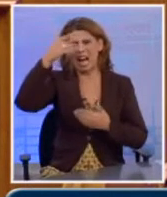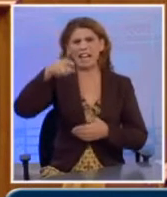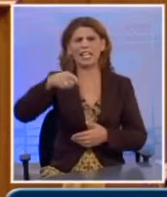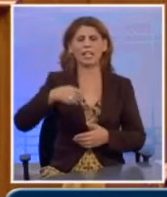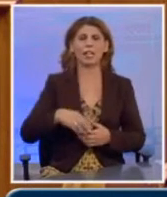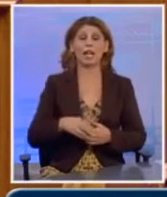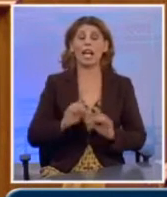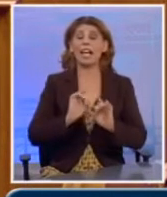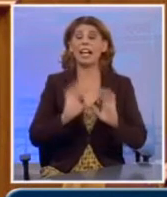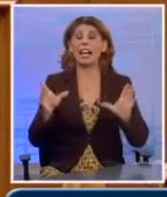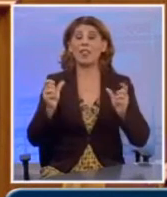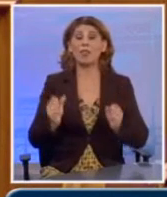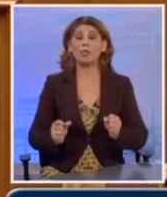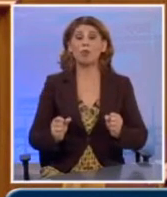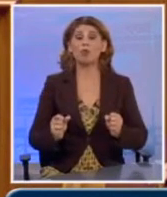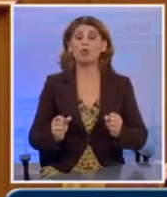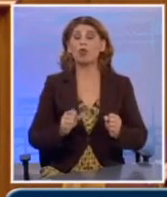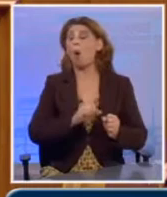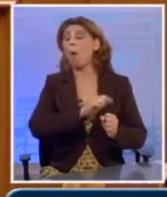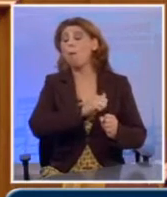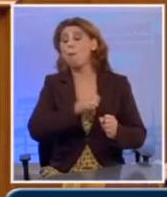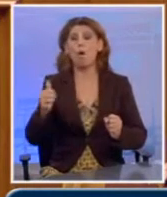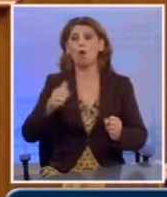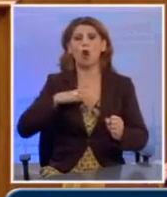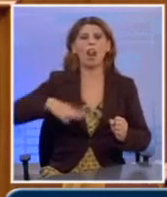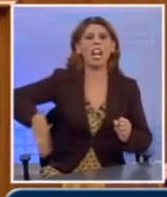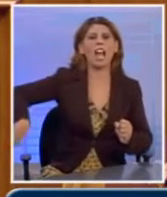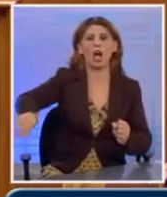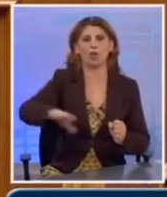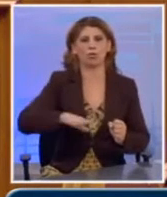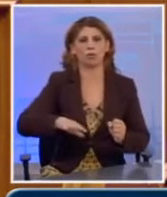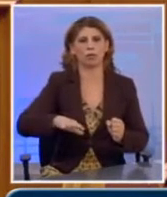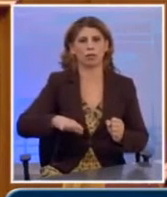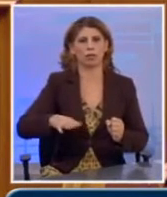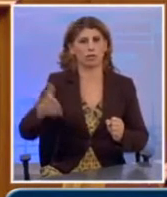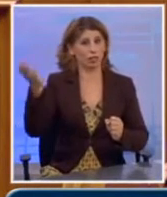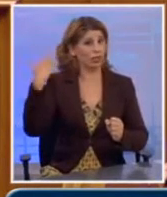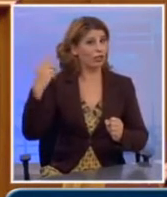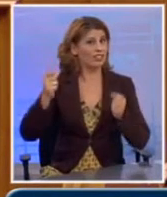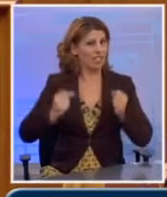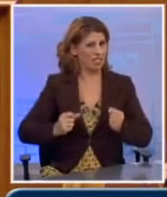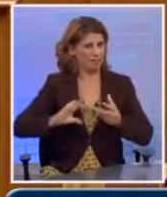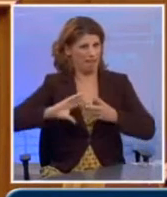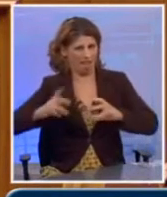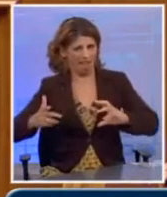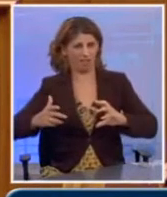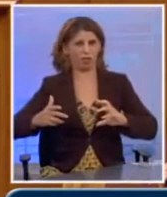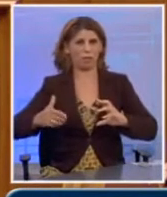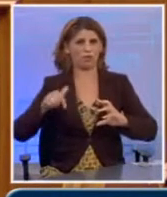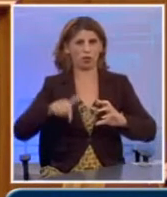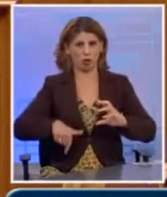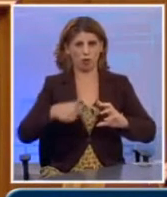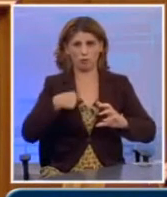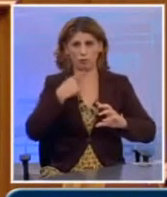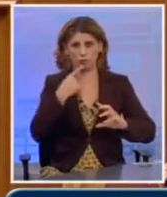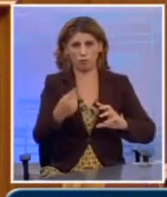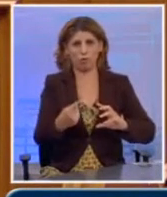θεσμός, μόνο ο λαός. Ήταν τότε θεσμικές εκτροπές αυτά και είναι τώρα με αυτό που είπε ο πρόεδρος του